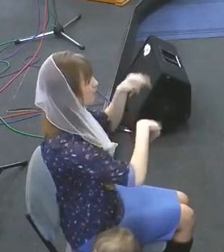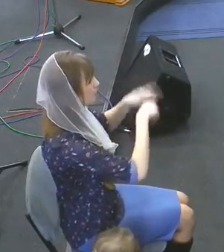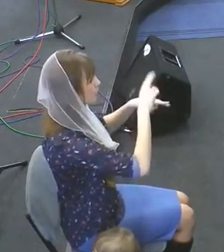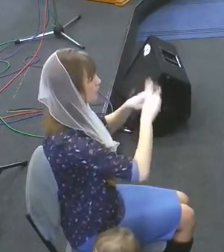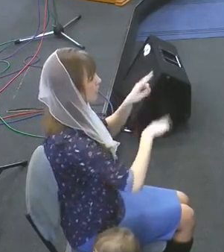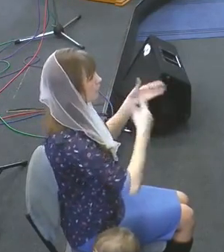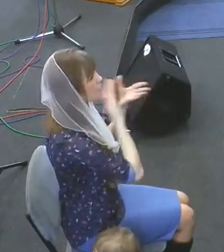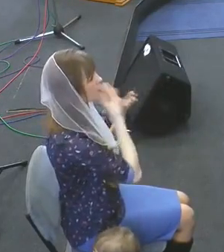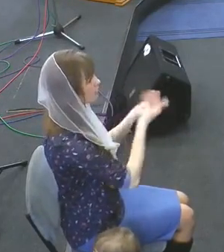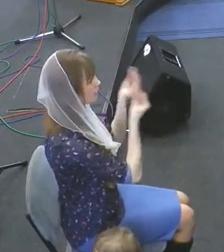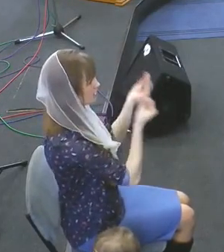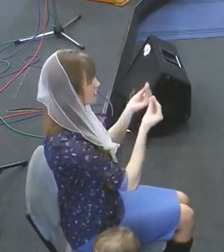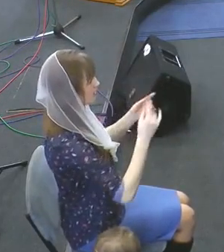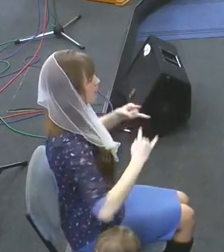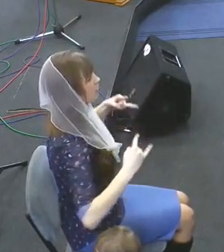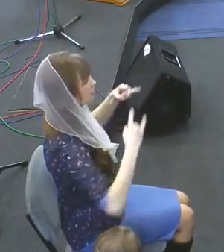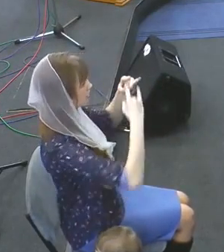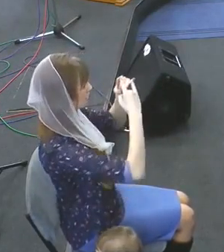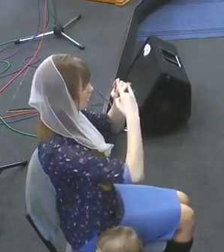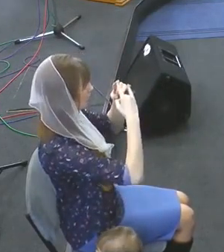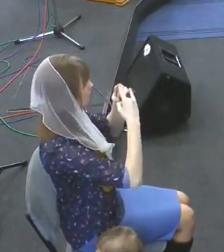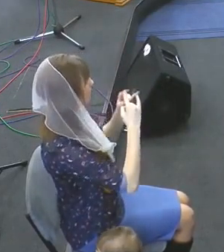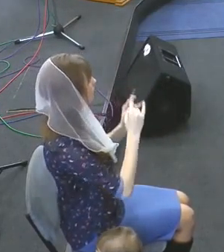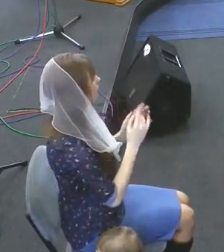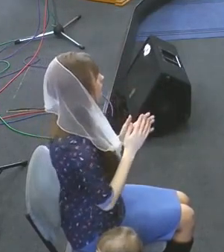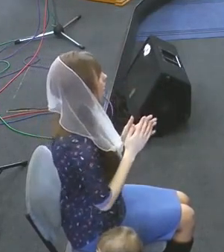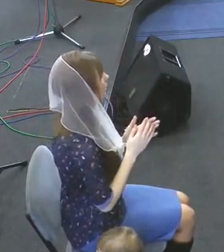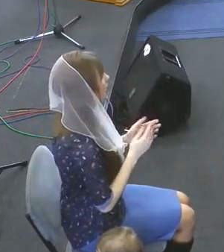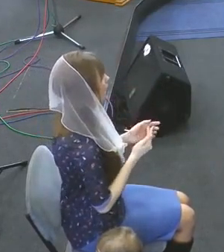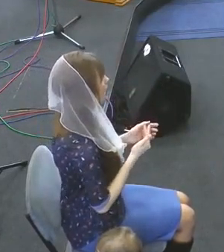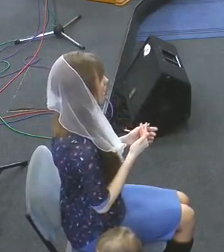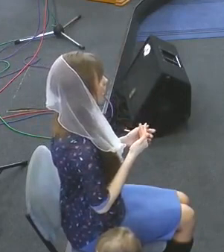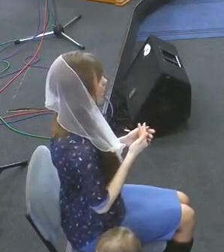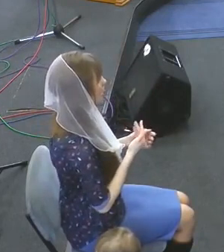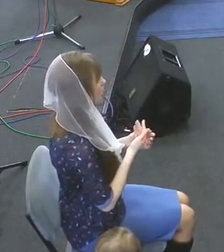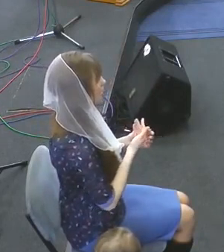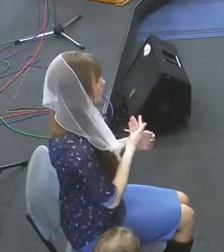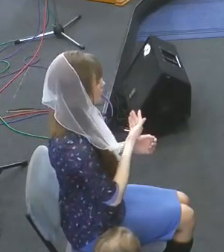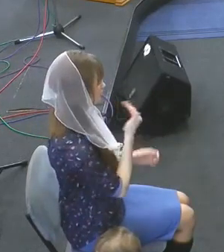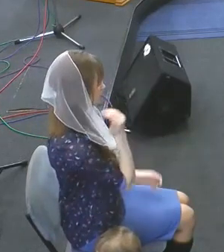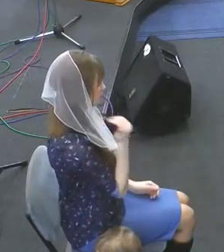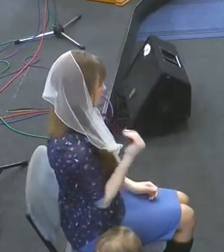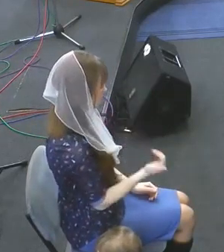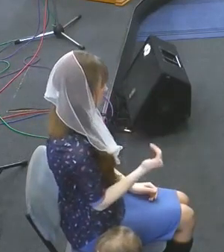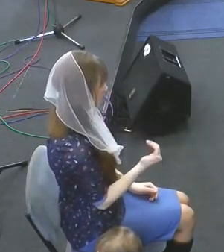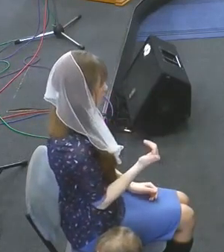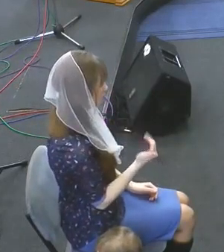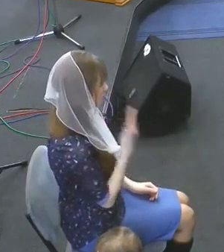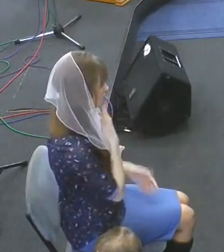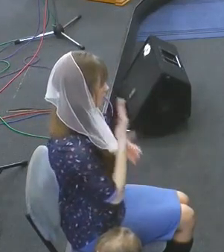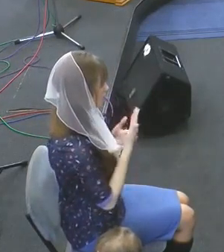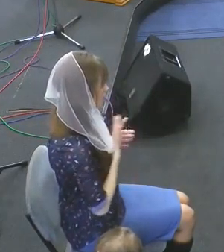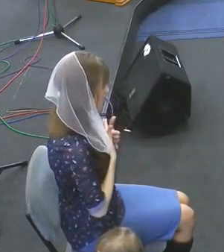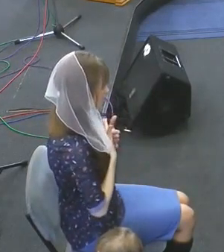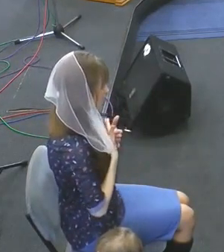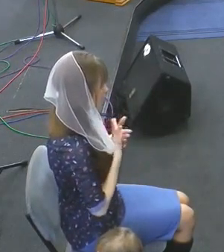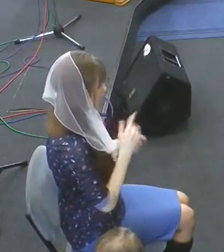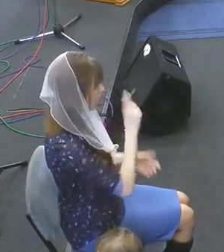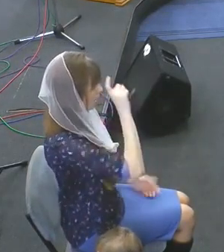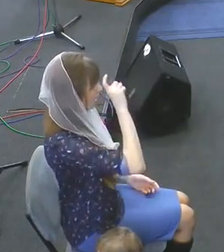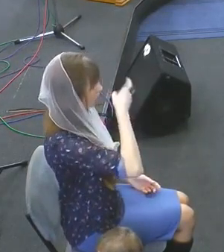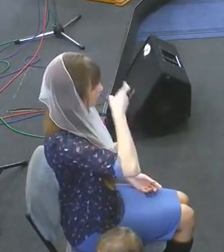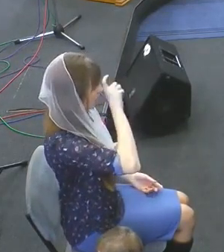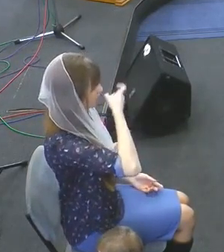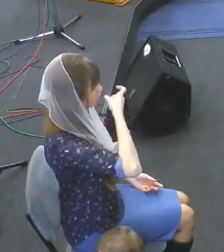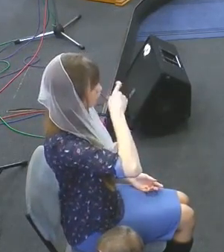любив грецьку культуру, він розумів, що це вищий пілотаж на той час. І він насаджував на той момент